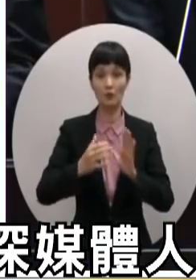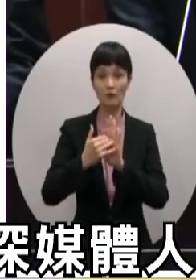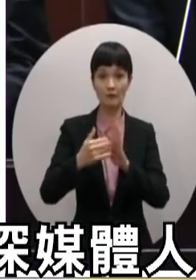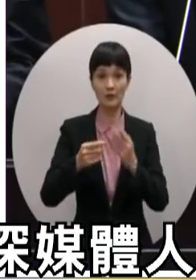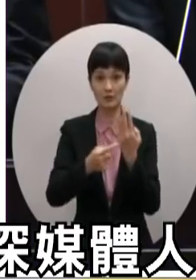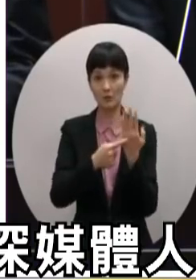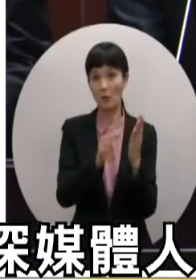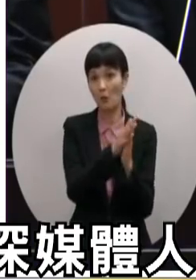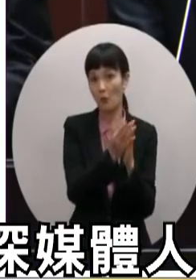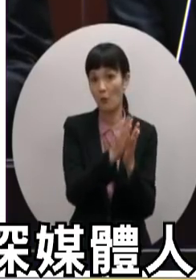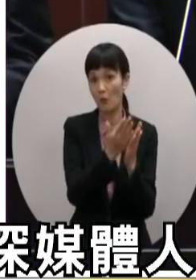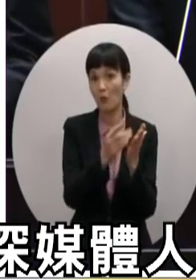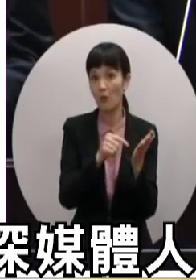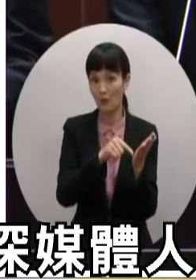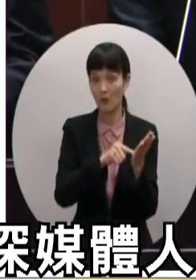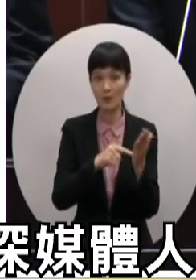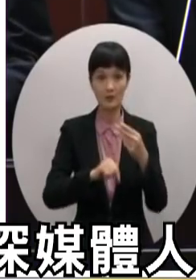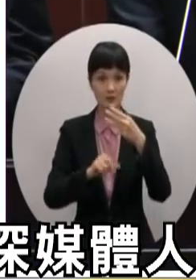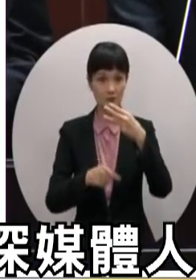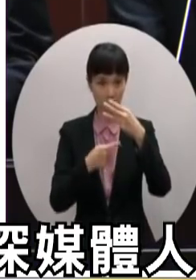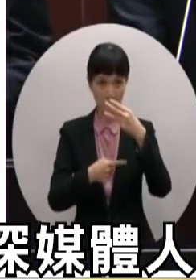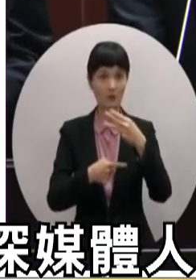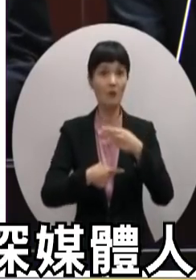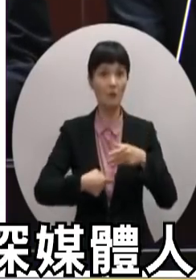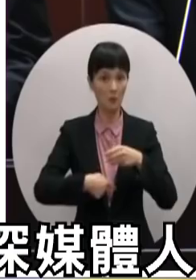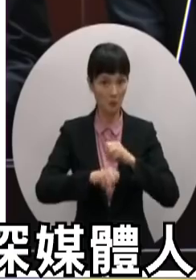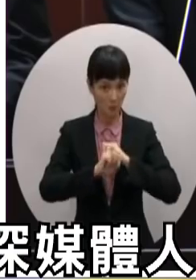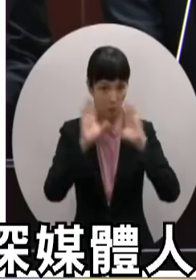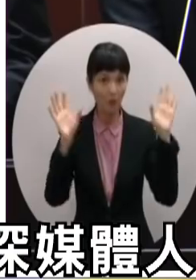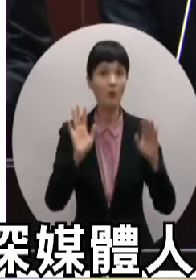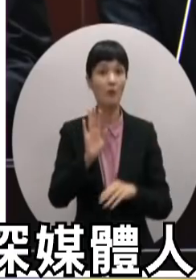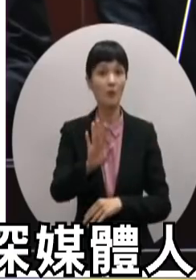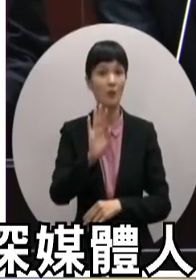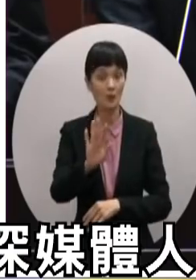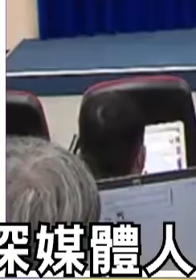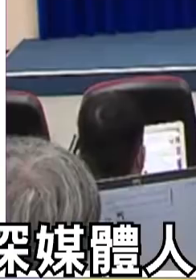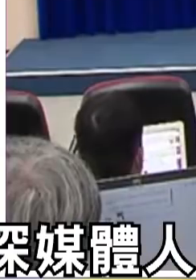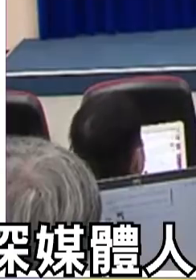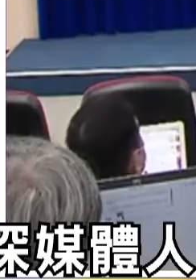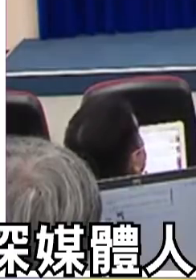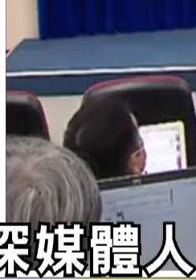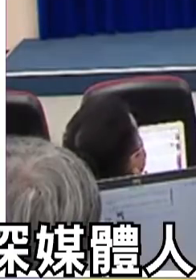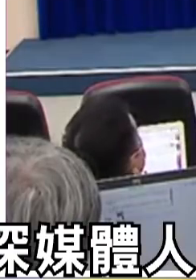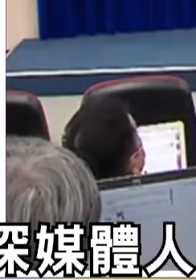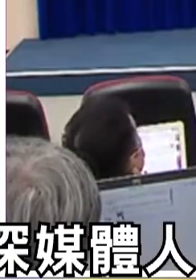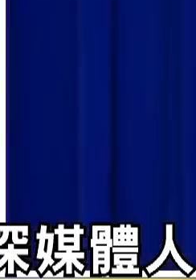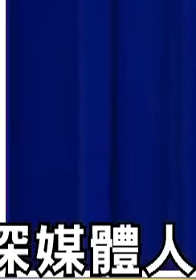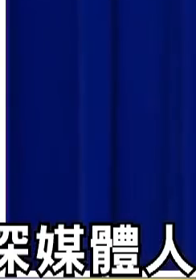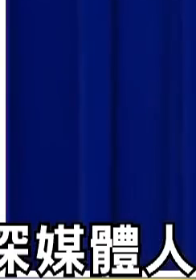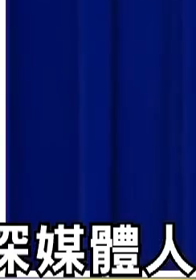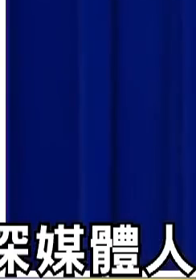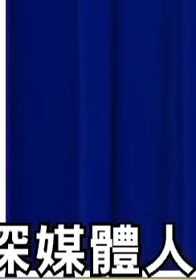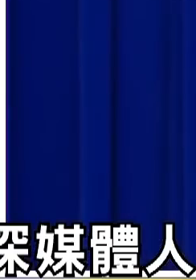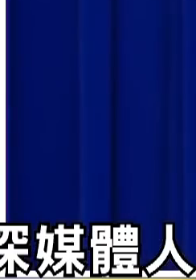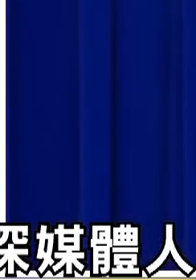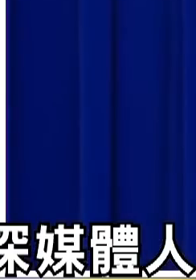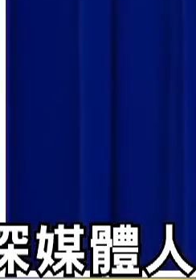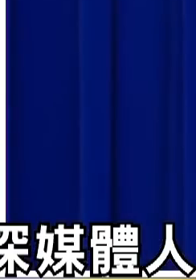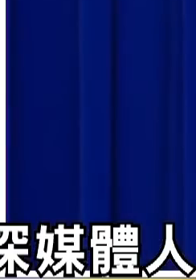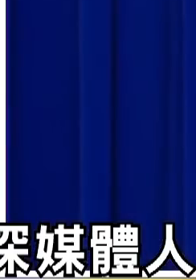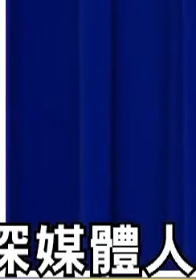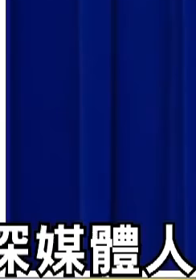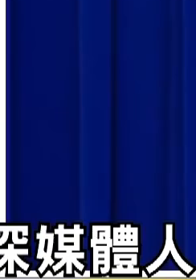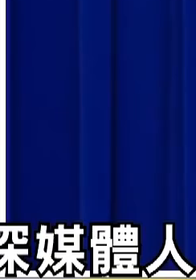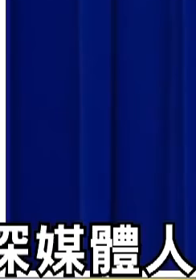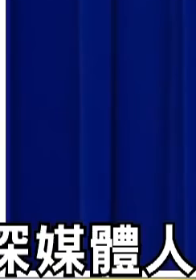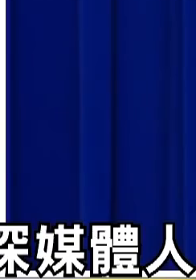东西演习啊相关的东西。可是我告诉你，我记得吗？我一点都不记得。为什么？因为久久才搞一次嘛，谁会记得呢？你一定要长期不